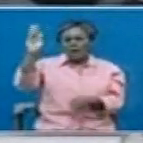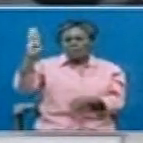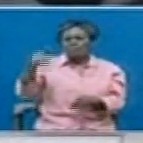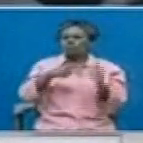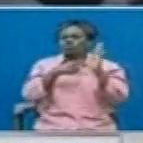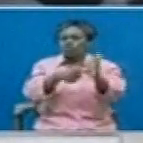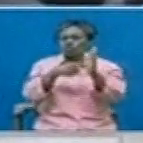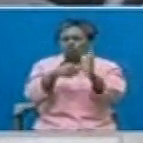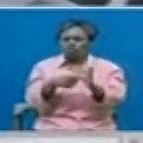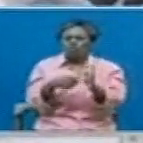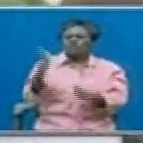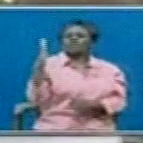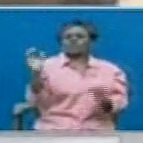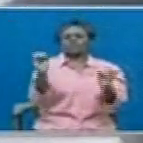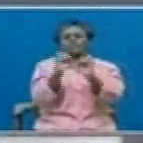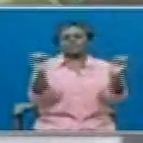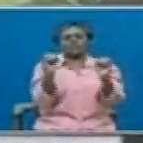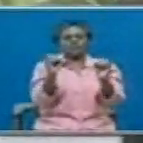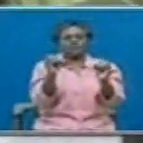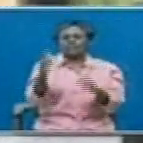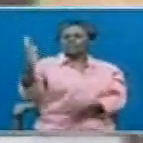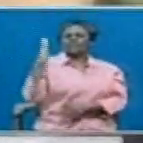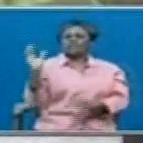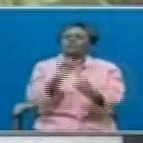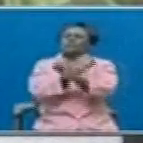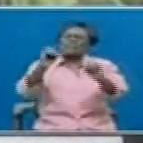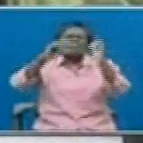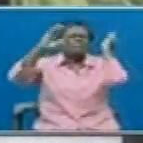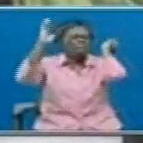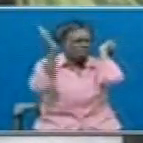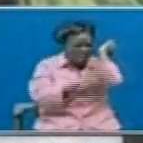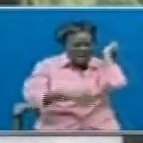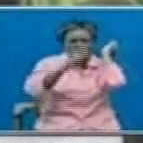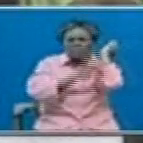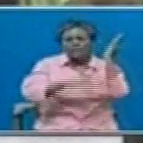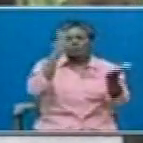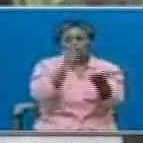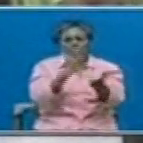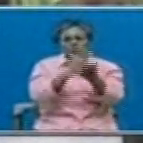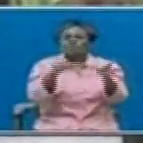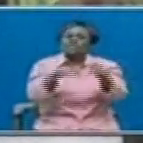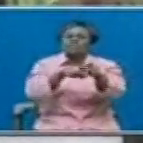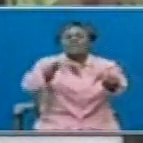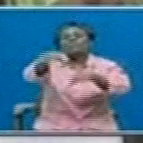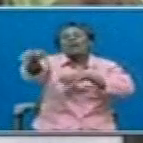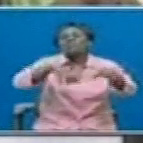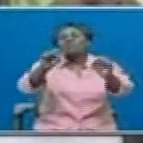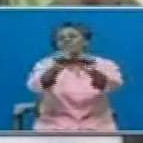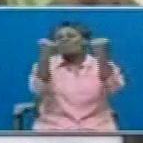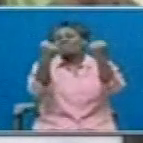the gory picture insecurity. Insecurity is so bad that even our animals in the wilderness are not